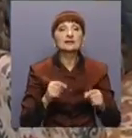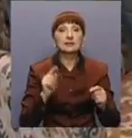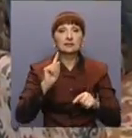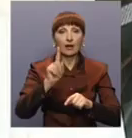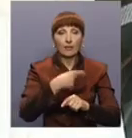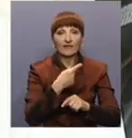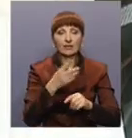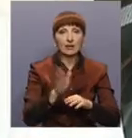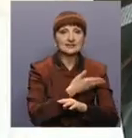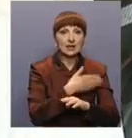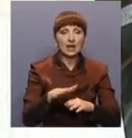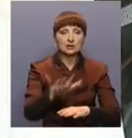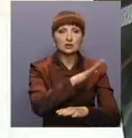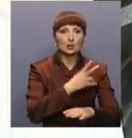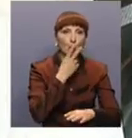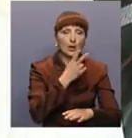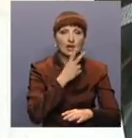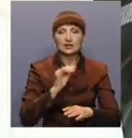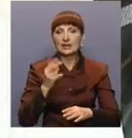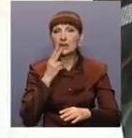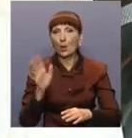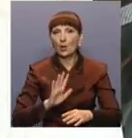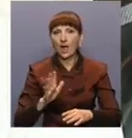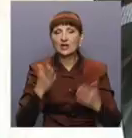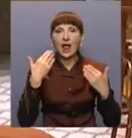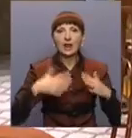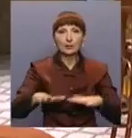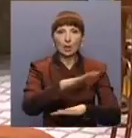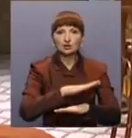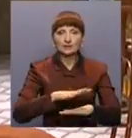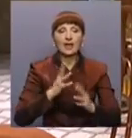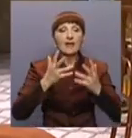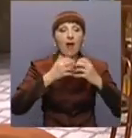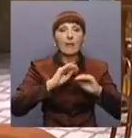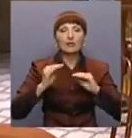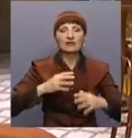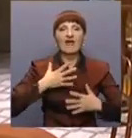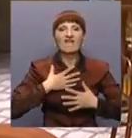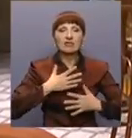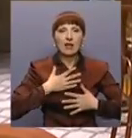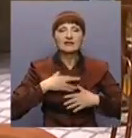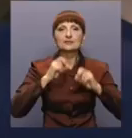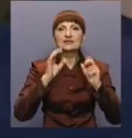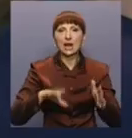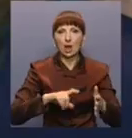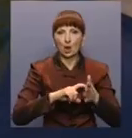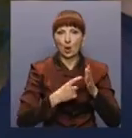требования разделения зон для курящих на летних площадках и стандарты оборудования вентиляции специальных комнат.